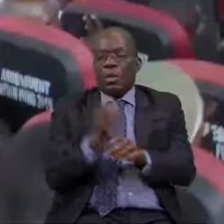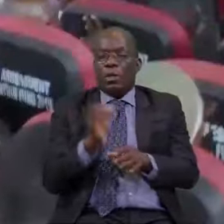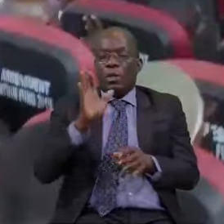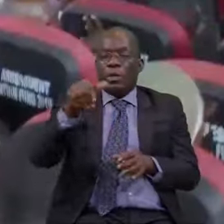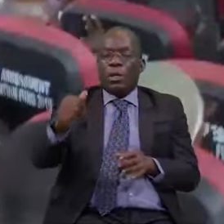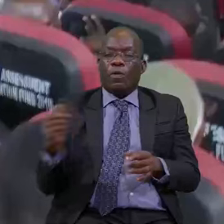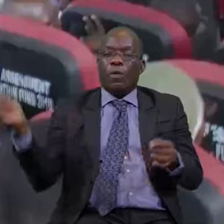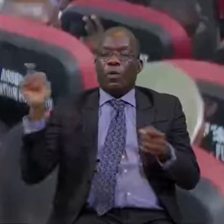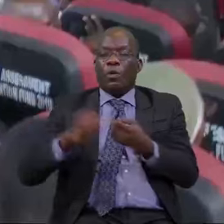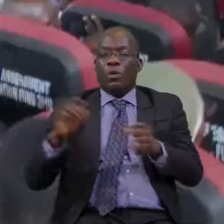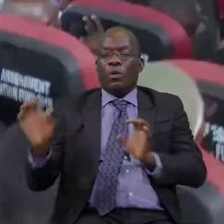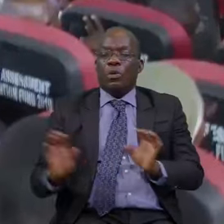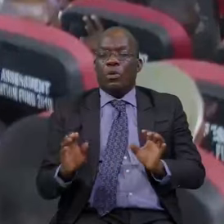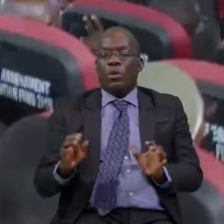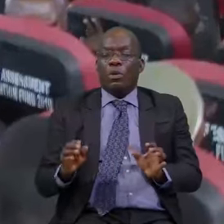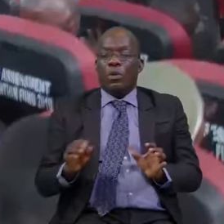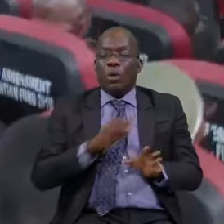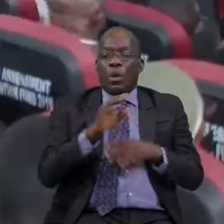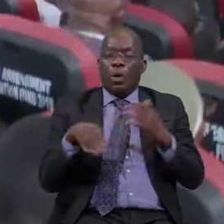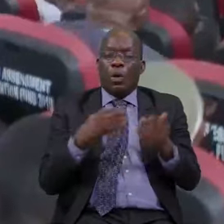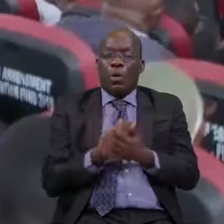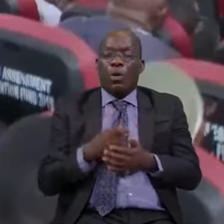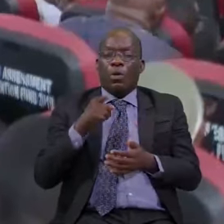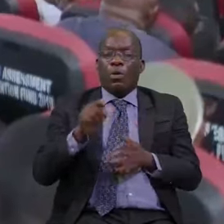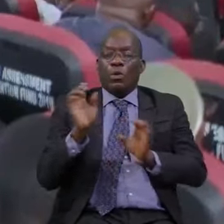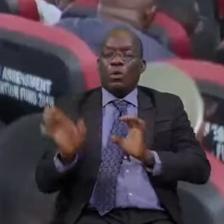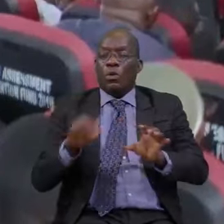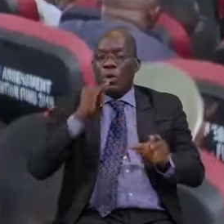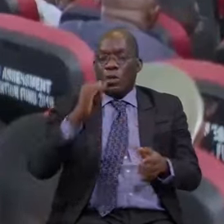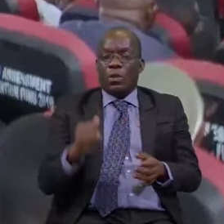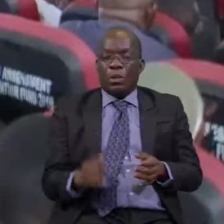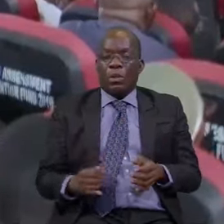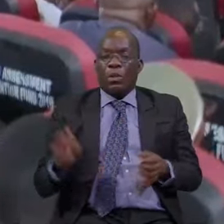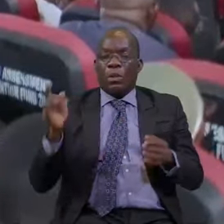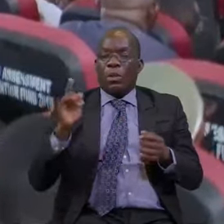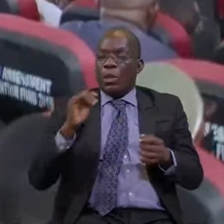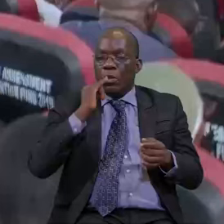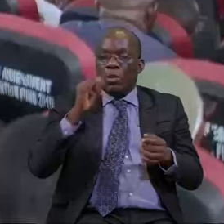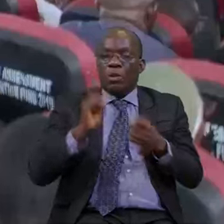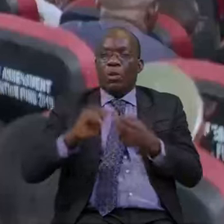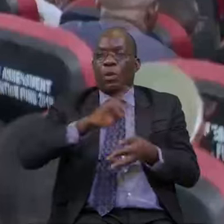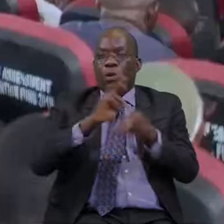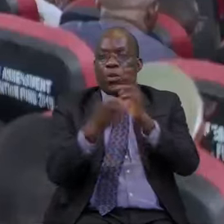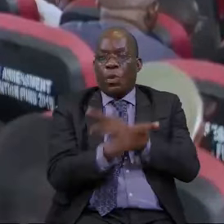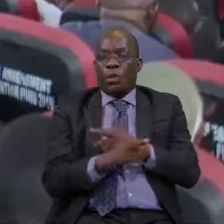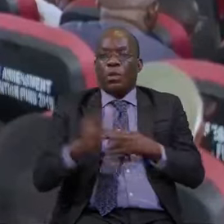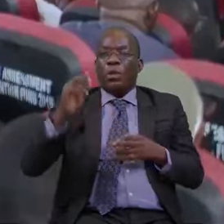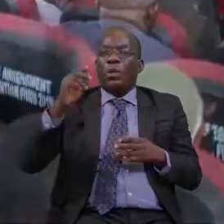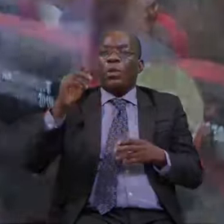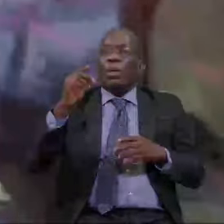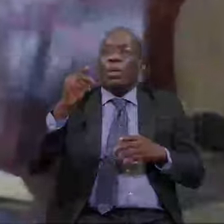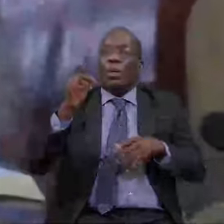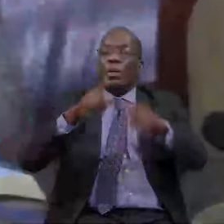plongé et tout ce que vous faites, c'est de vous, tout ce que vous devez faire, c'est de vous repentir, disant